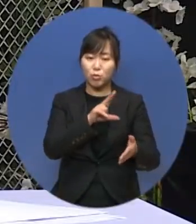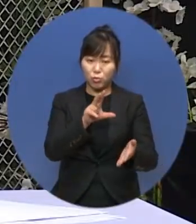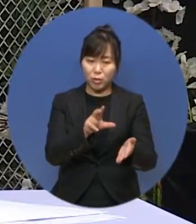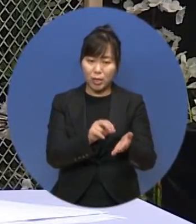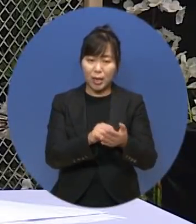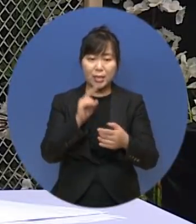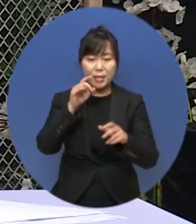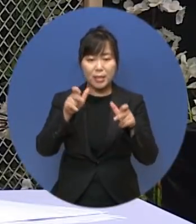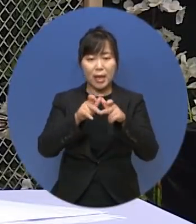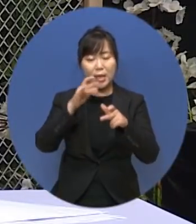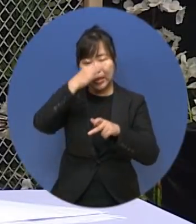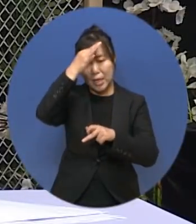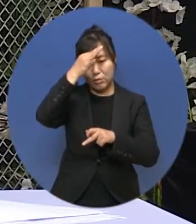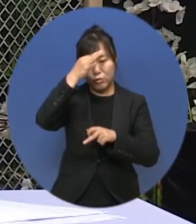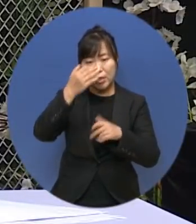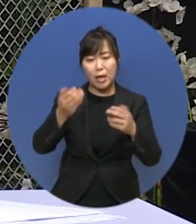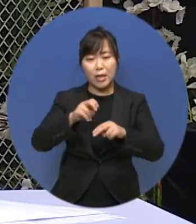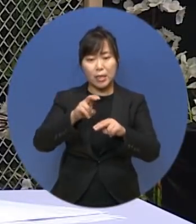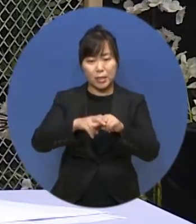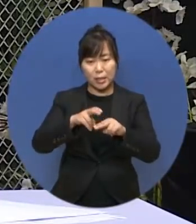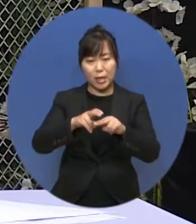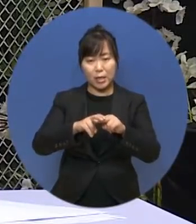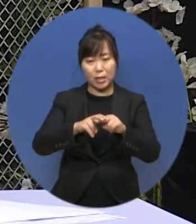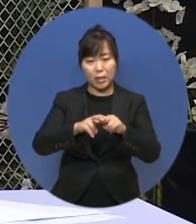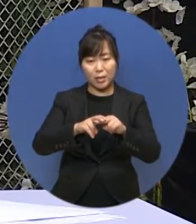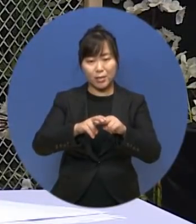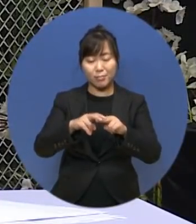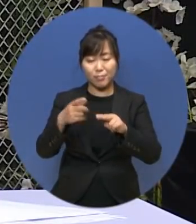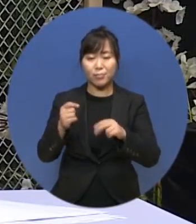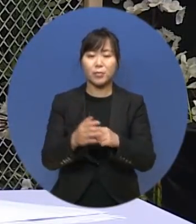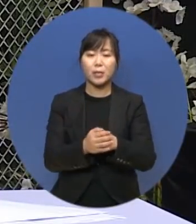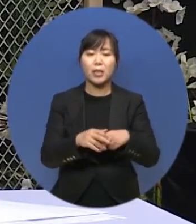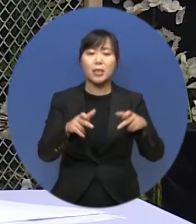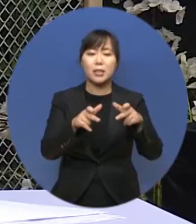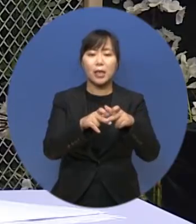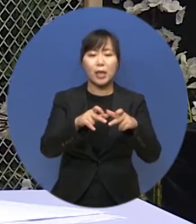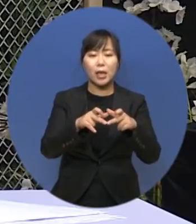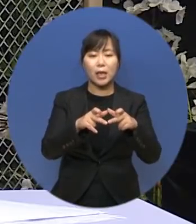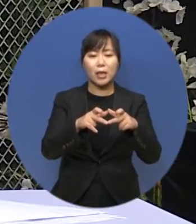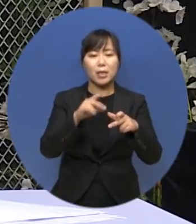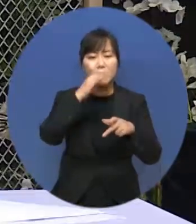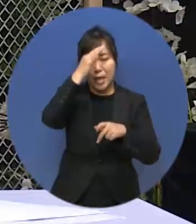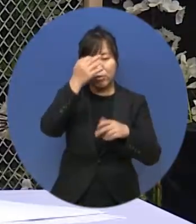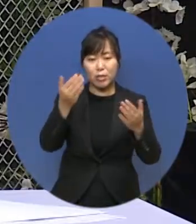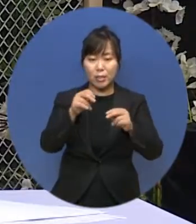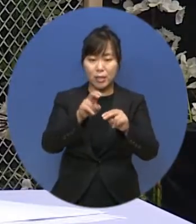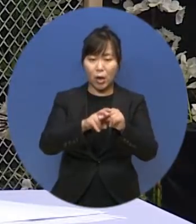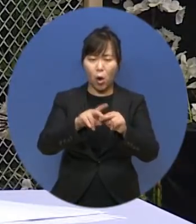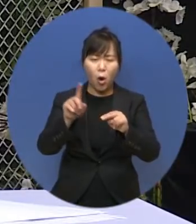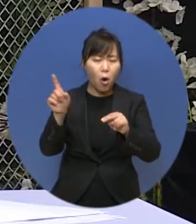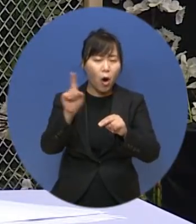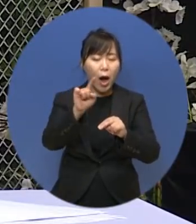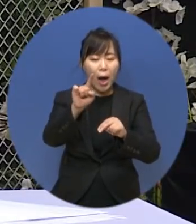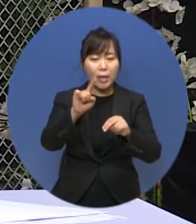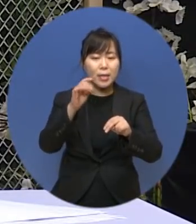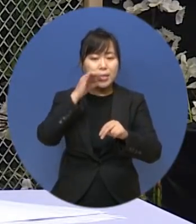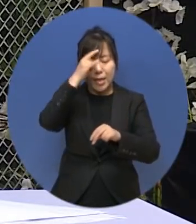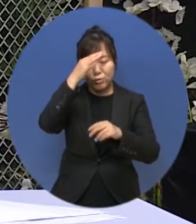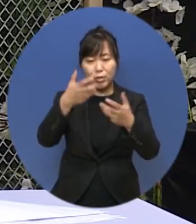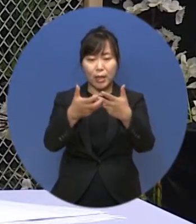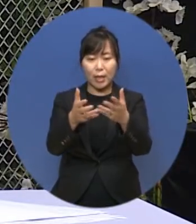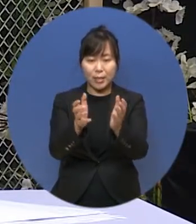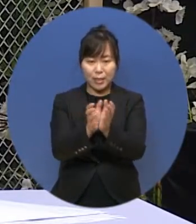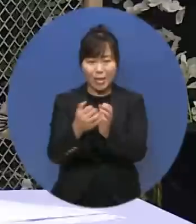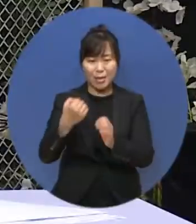주제가 장애인 예술 일자리라고 보는데 이 장애인 예술 일자리는 어느 한 예술단체